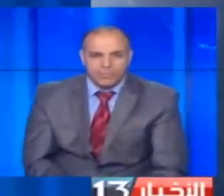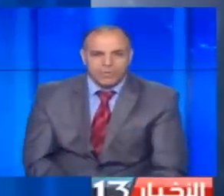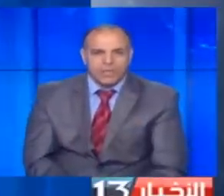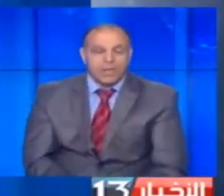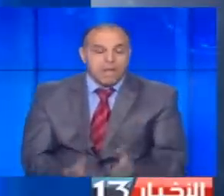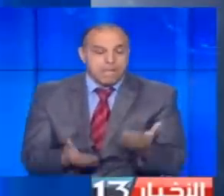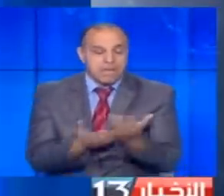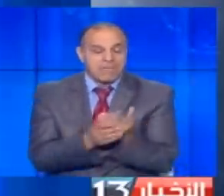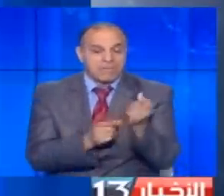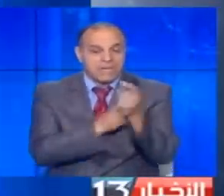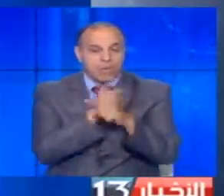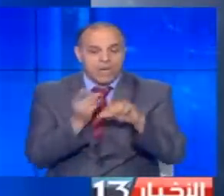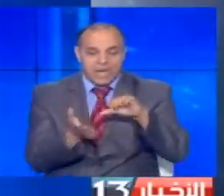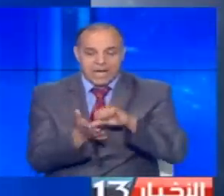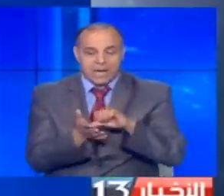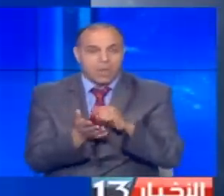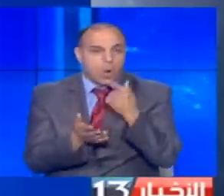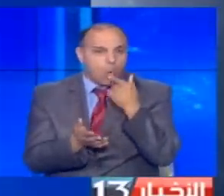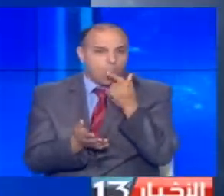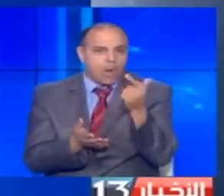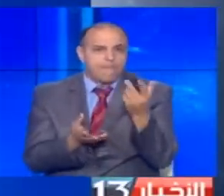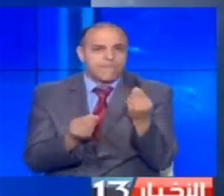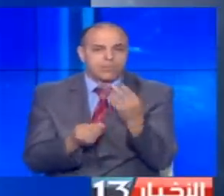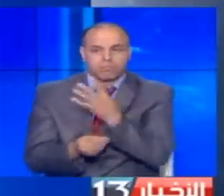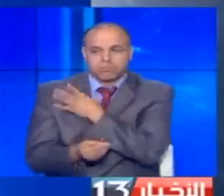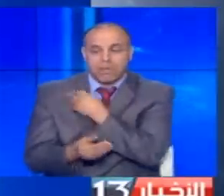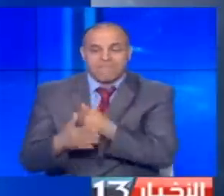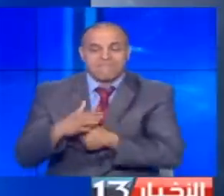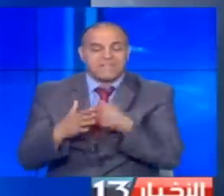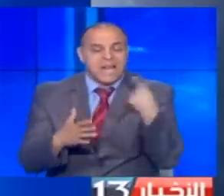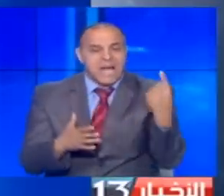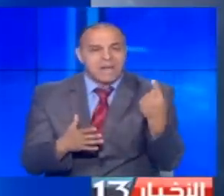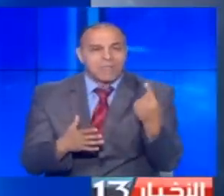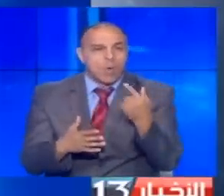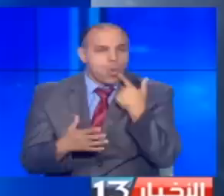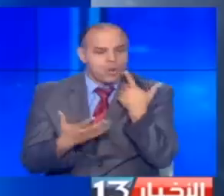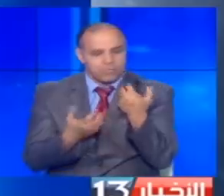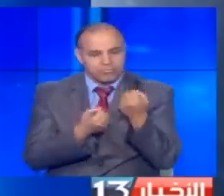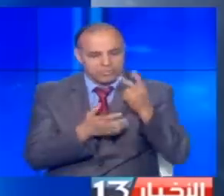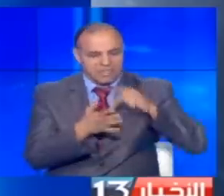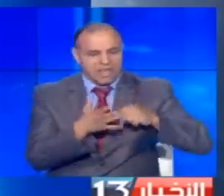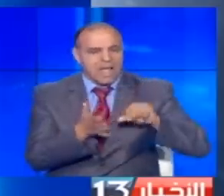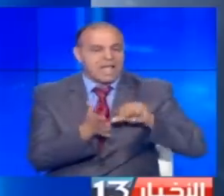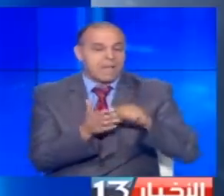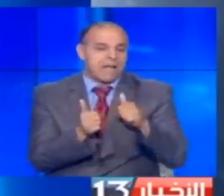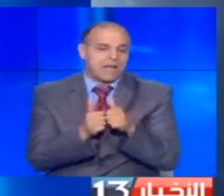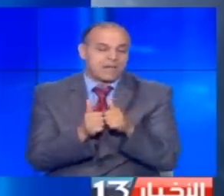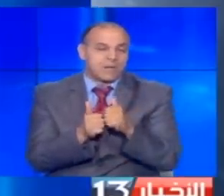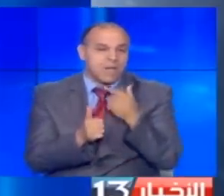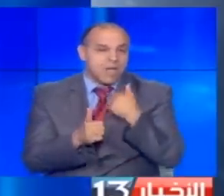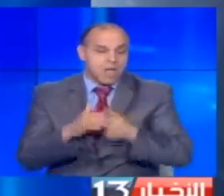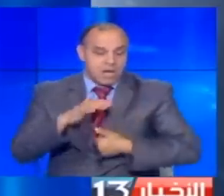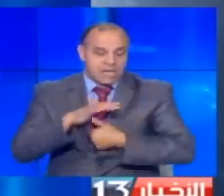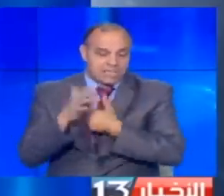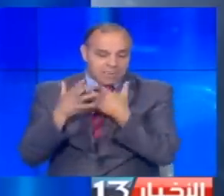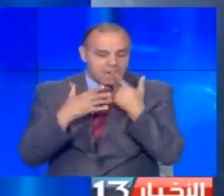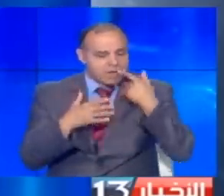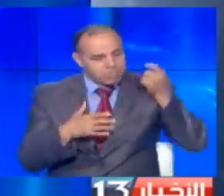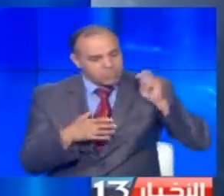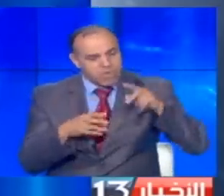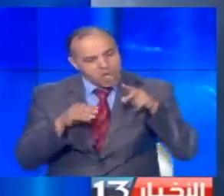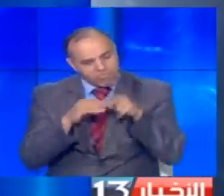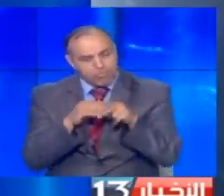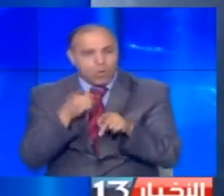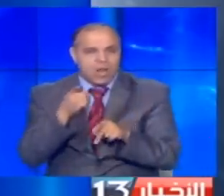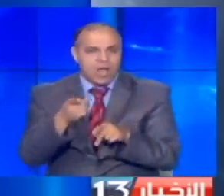الملف النووي الايراني وفيما اعلن عديد قاده العالم تمسكهم بالاتفاق يصل الرئيس الامريكي على مقاطعته